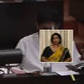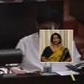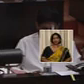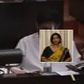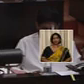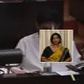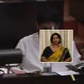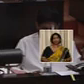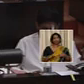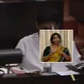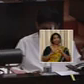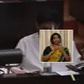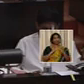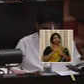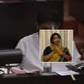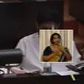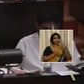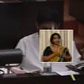සම්බන්ධයෙන් ඔඩිට් වාර්තා